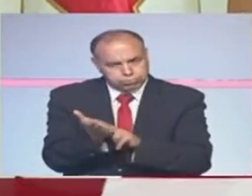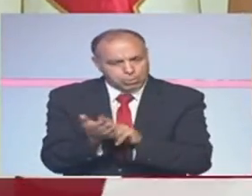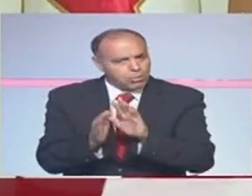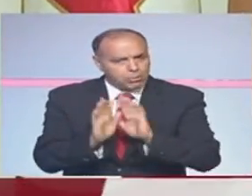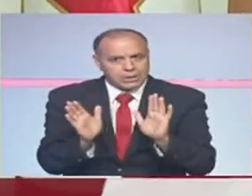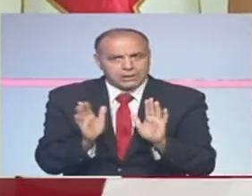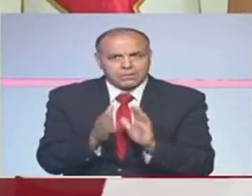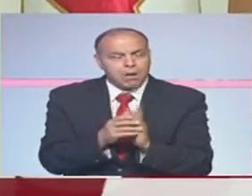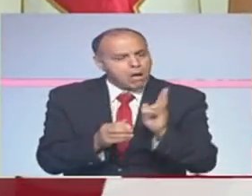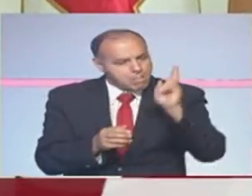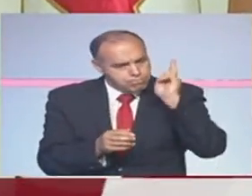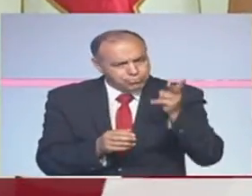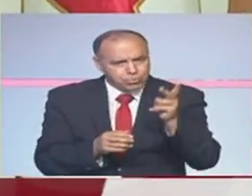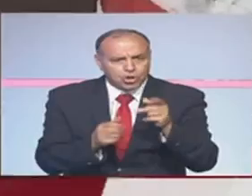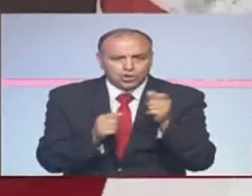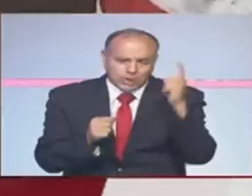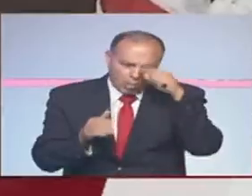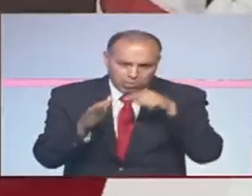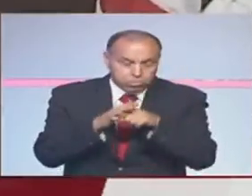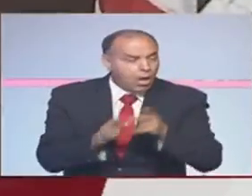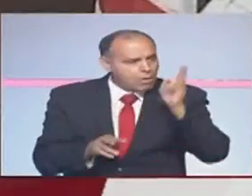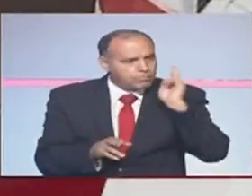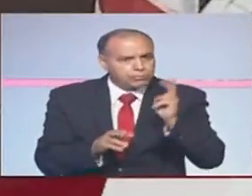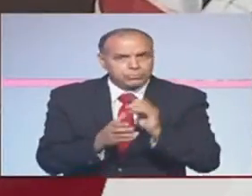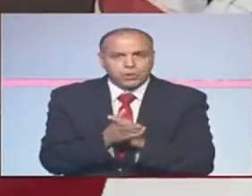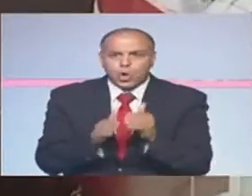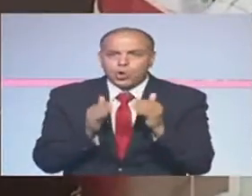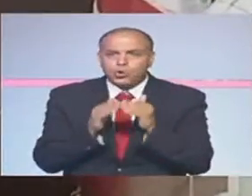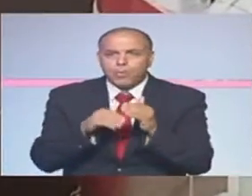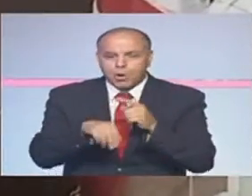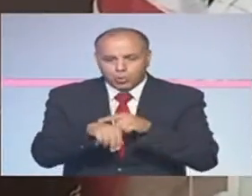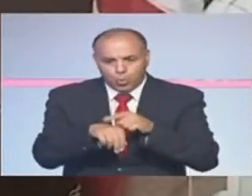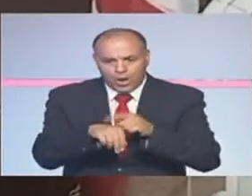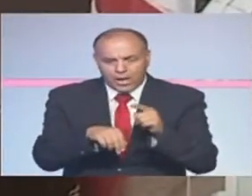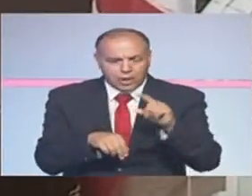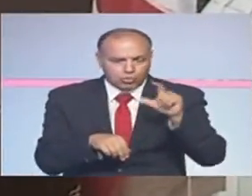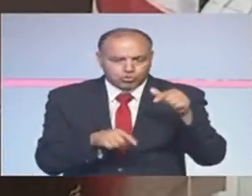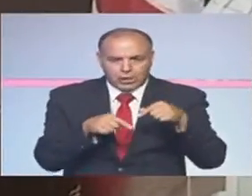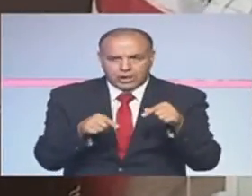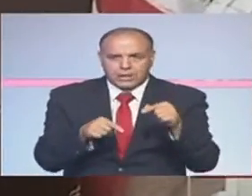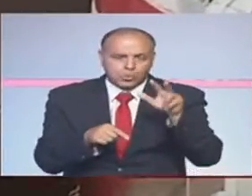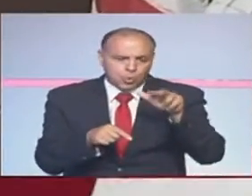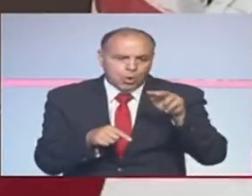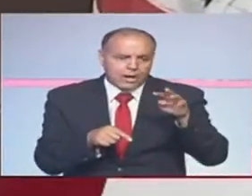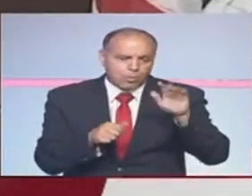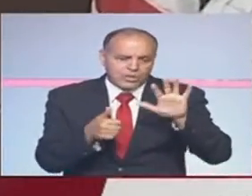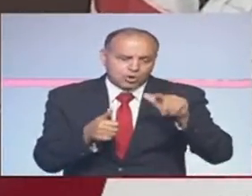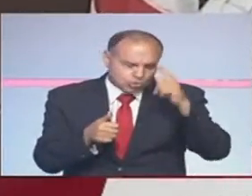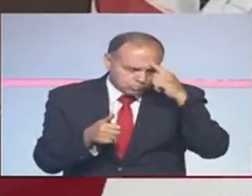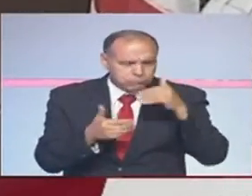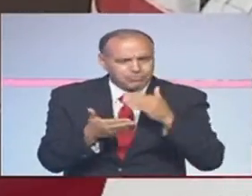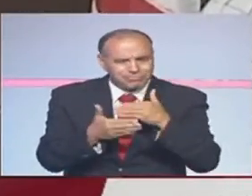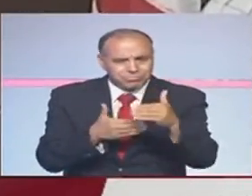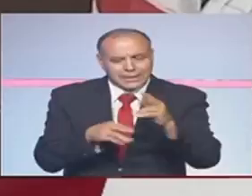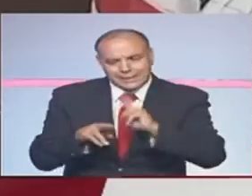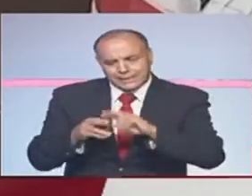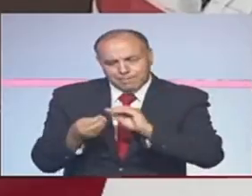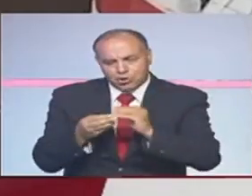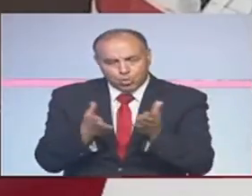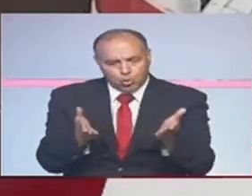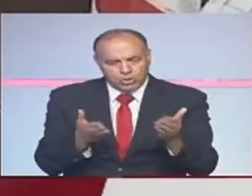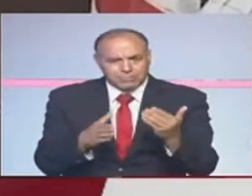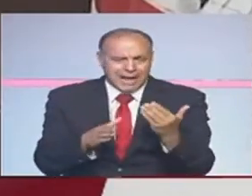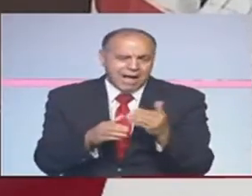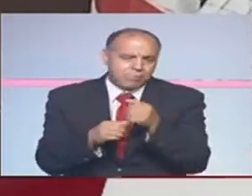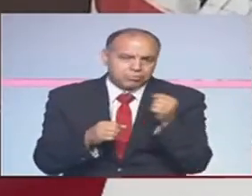بصرامه على الجميع هما اه طالبين امهالهم لمده معينه وانتشر او سته اشهر لتسويه الوضعيه تمت